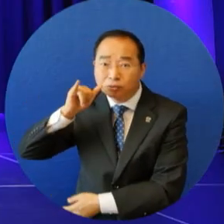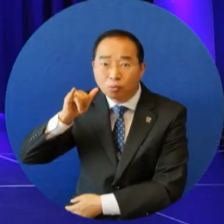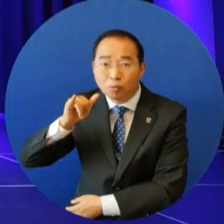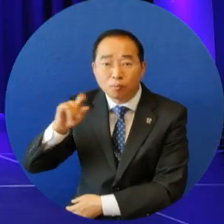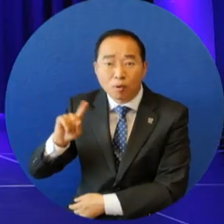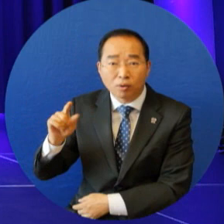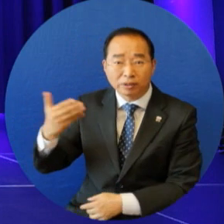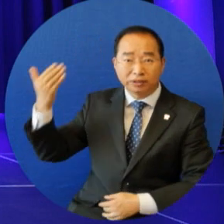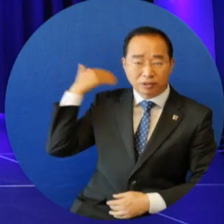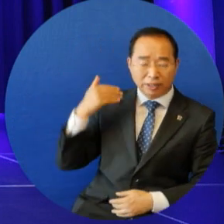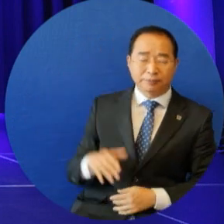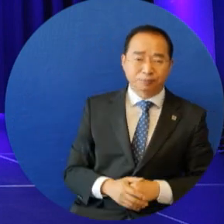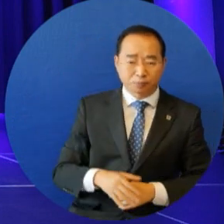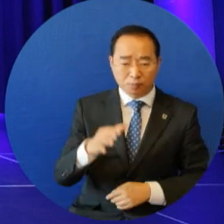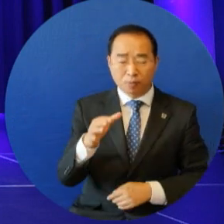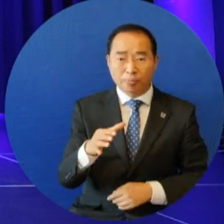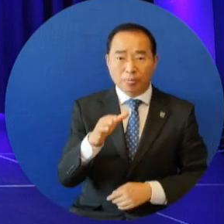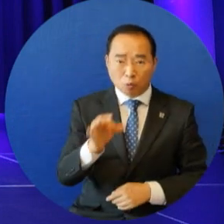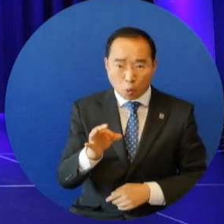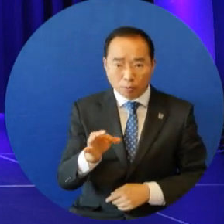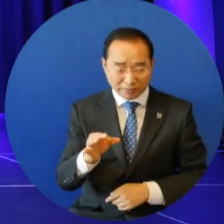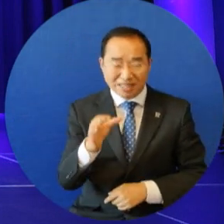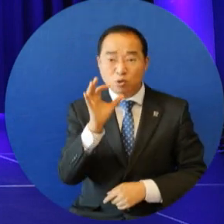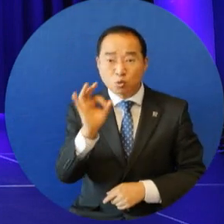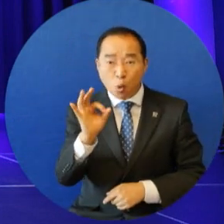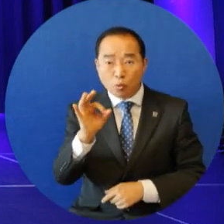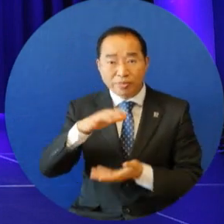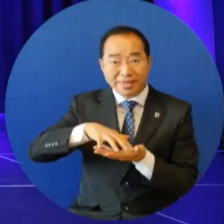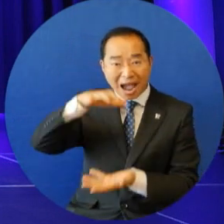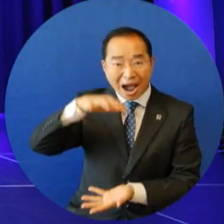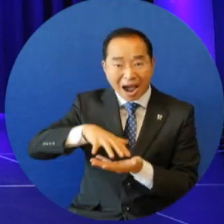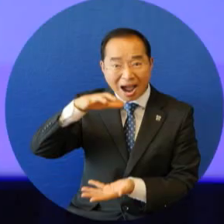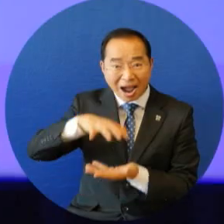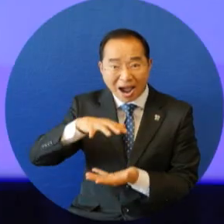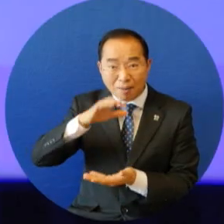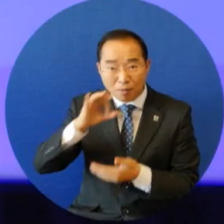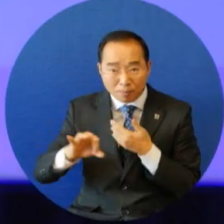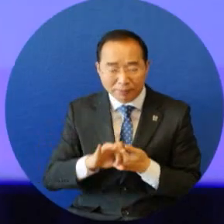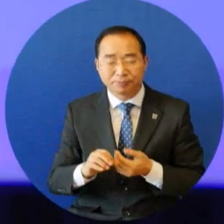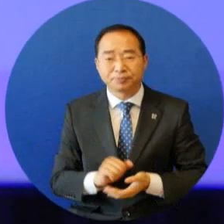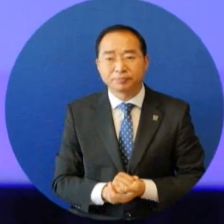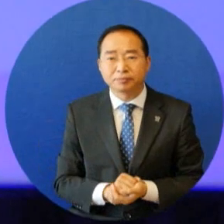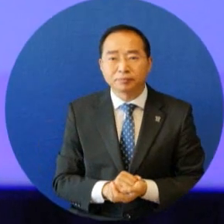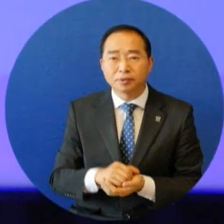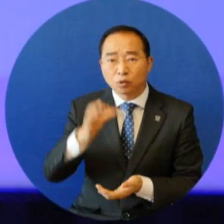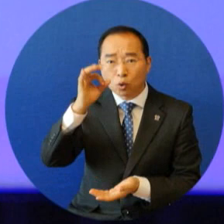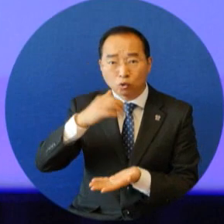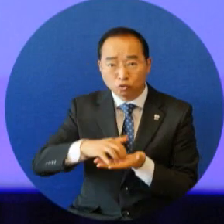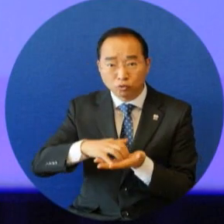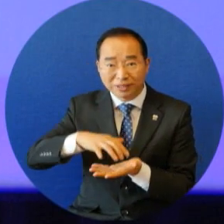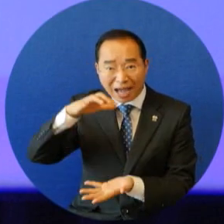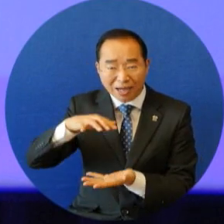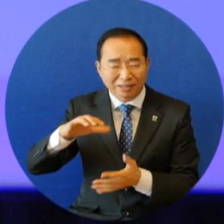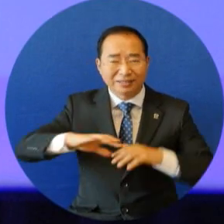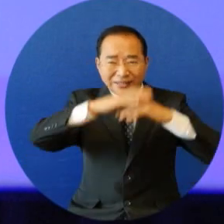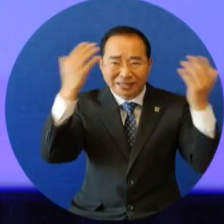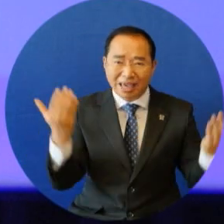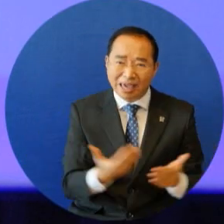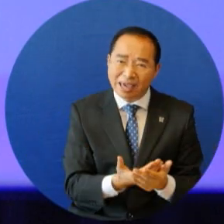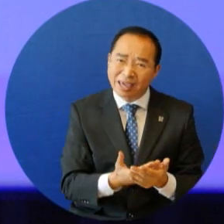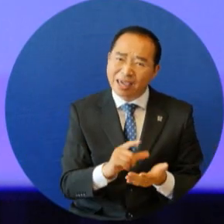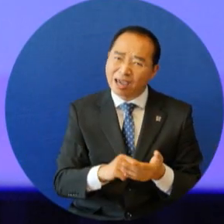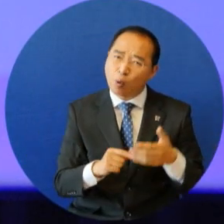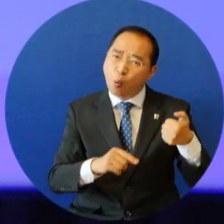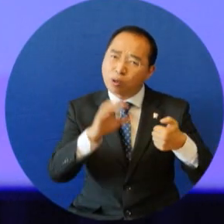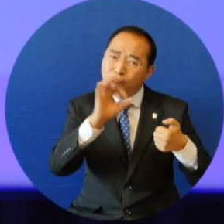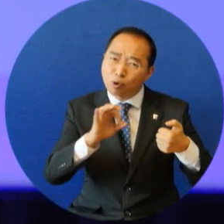해도 시중에 유통되는 금융자산의 양이 세계 GDP의 한 50% 정도뿐이 안